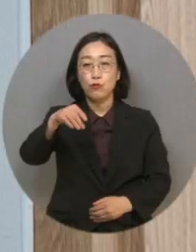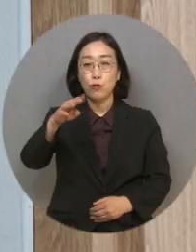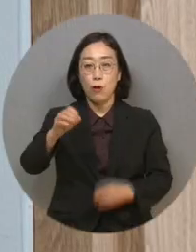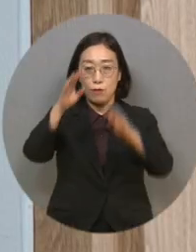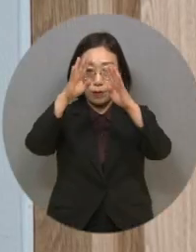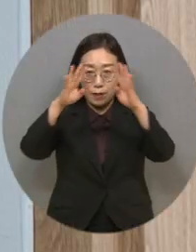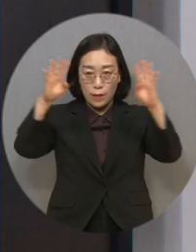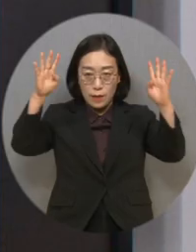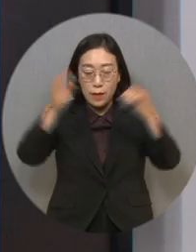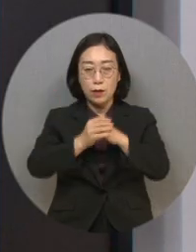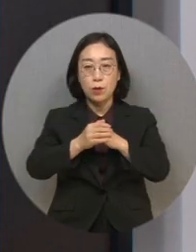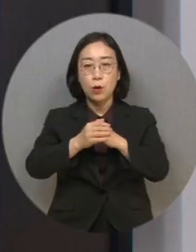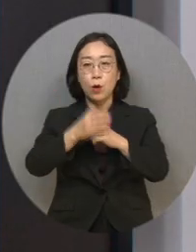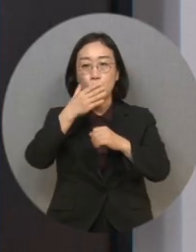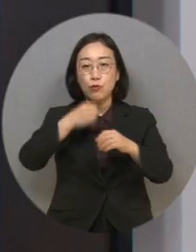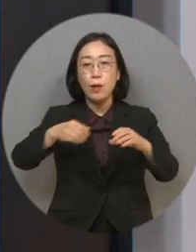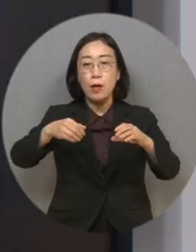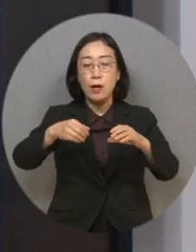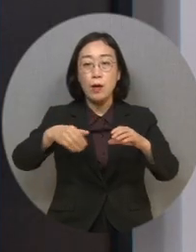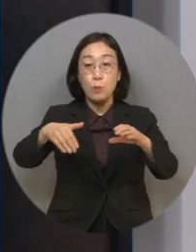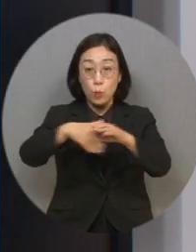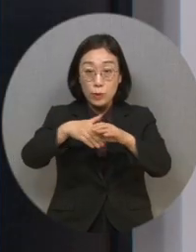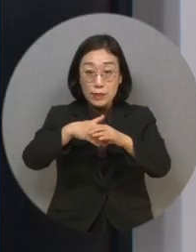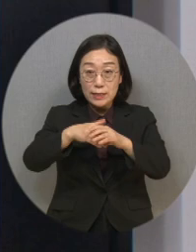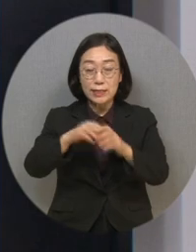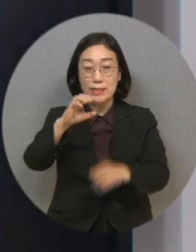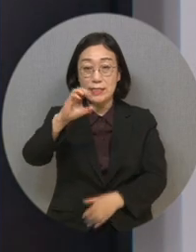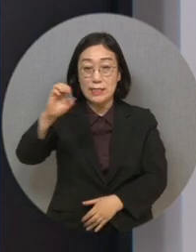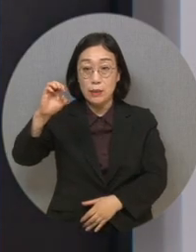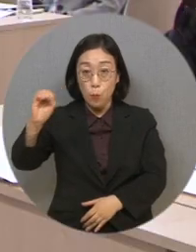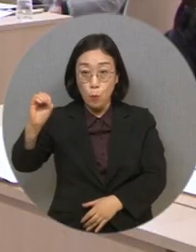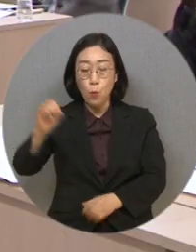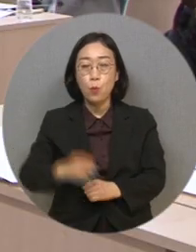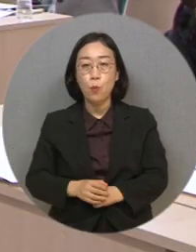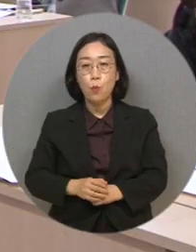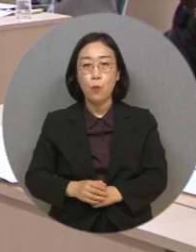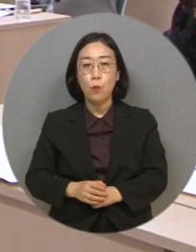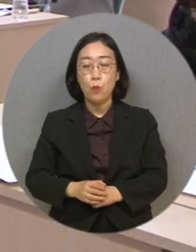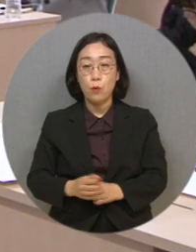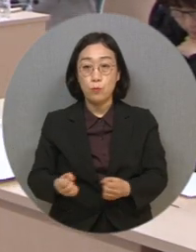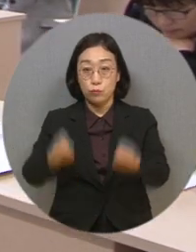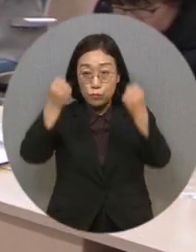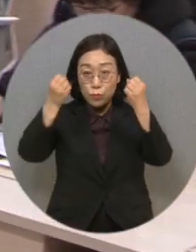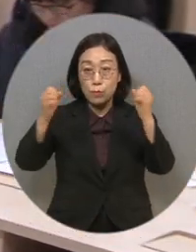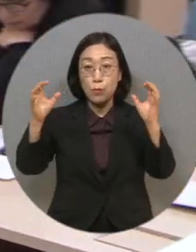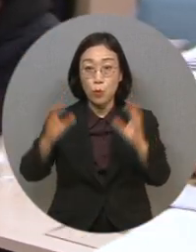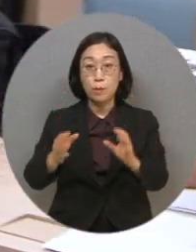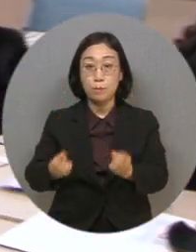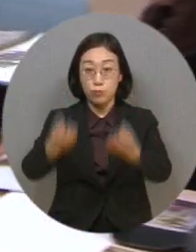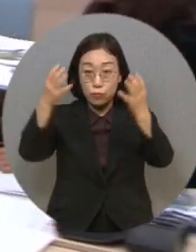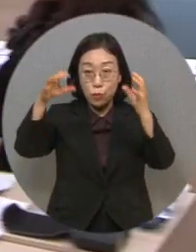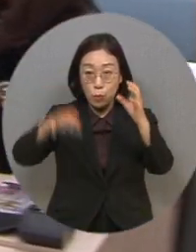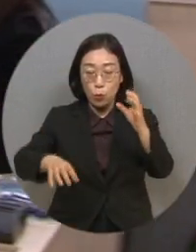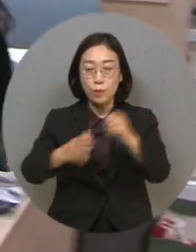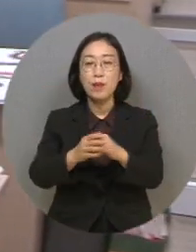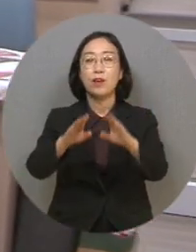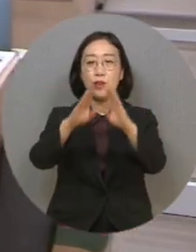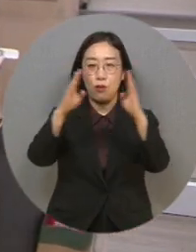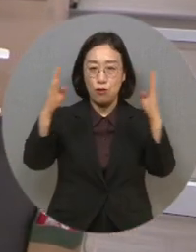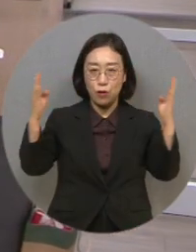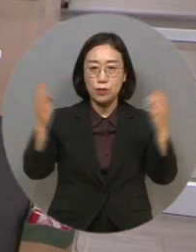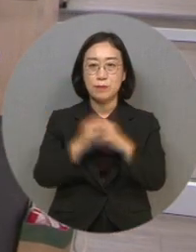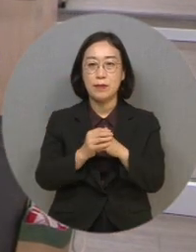국립부경대학교 문화복지 CEO 과정 16기 입학식이 지난 23일 부경대학교 미래관 CEO 홀에서